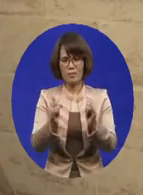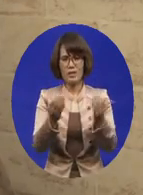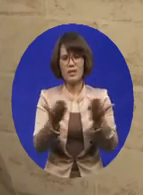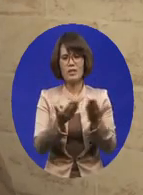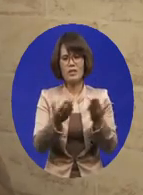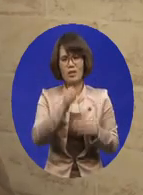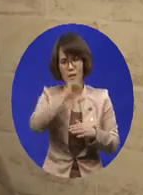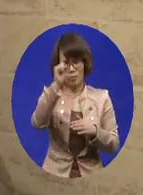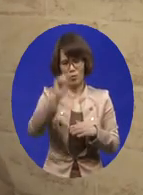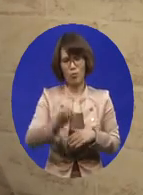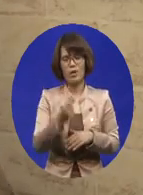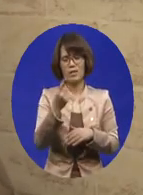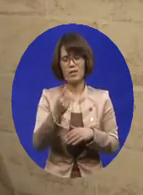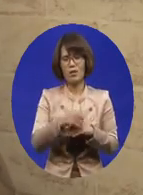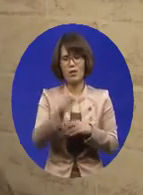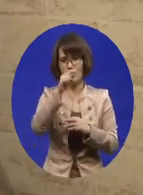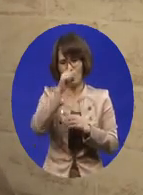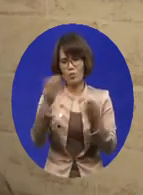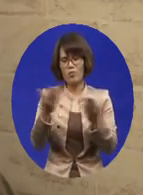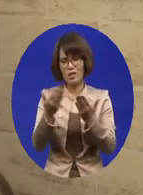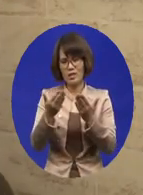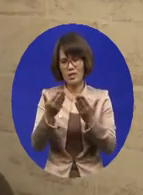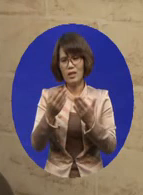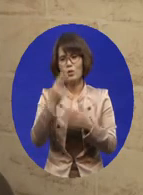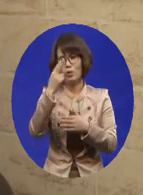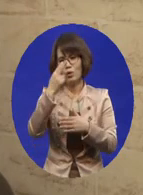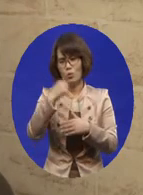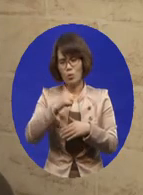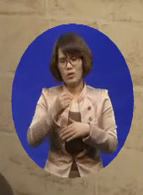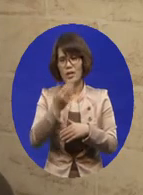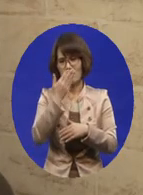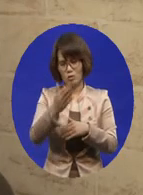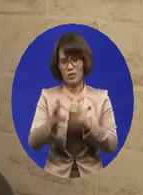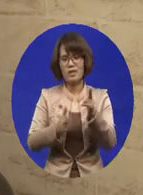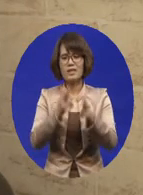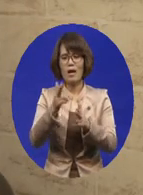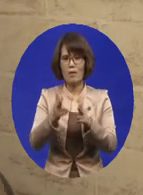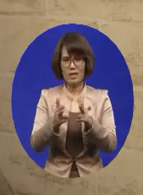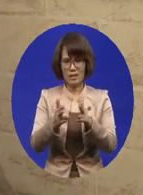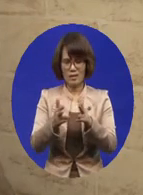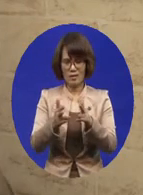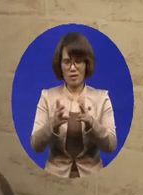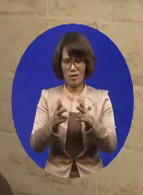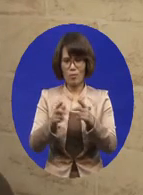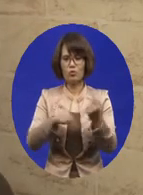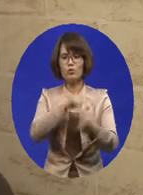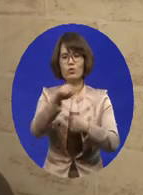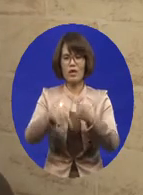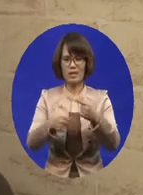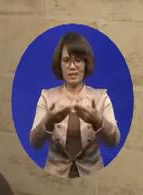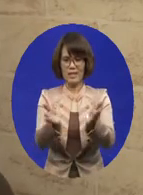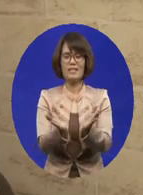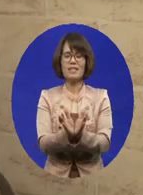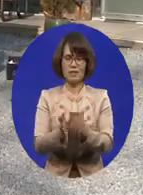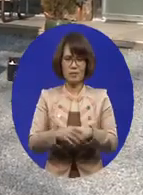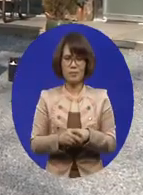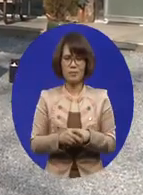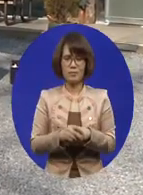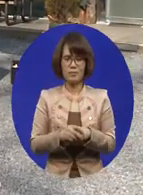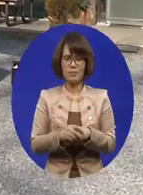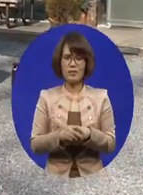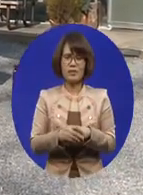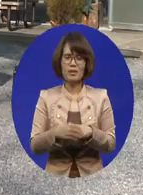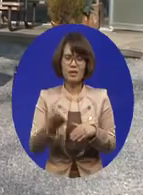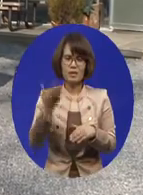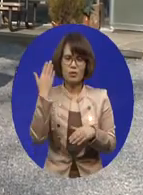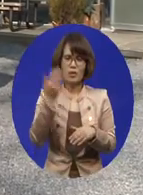통해서 그 나름대로의 좋은 일을 같이 연계할 수 있는 그런 사회적 기업을 운영하고 있는 그 단체라고 보면 되겠습니다.